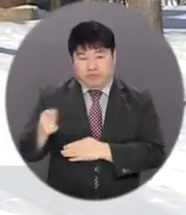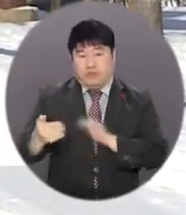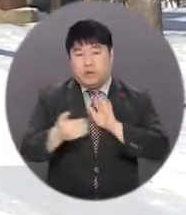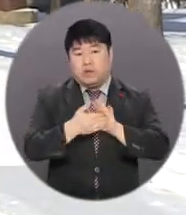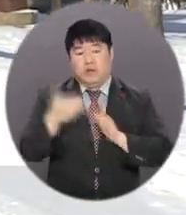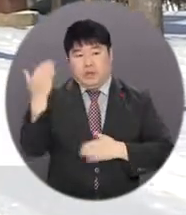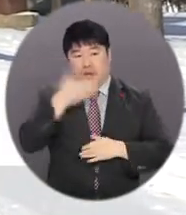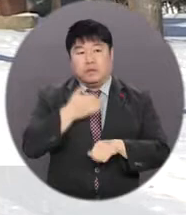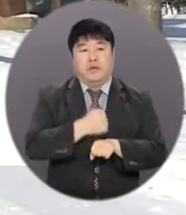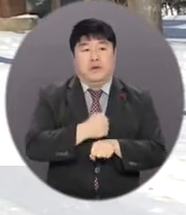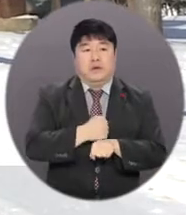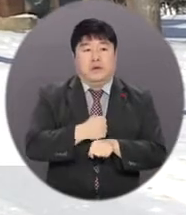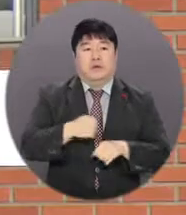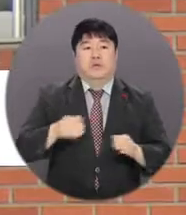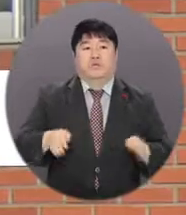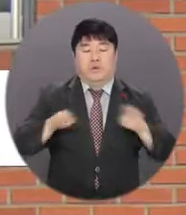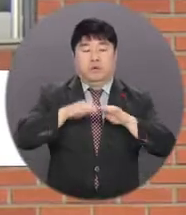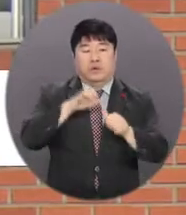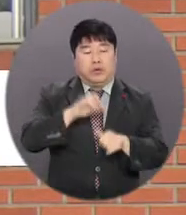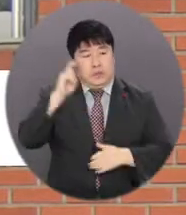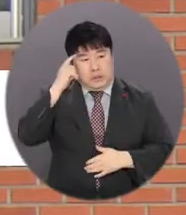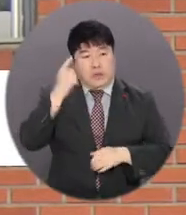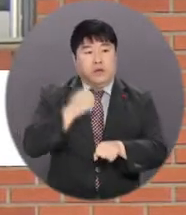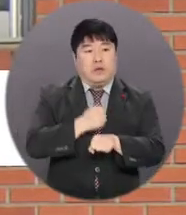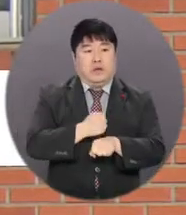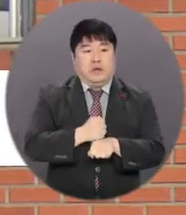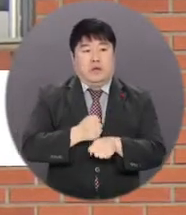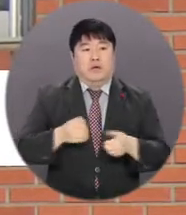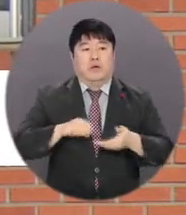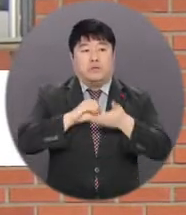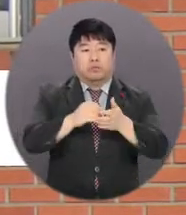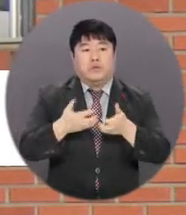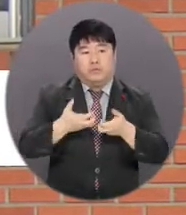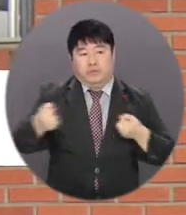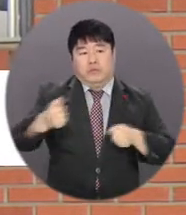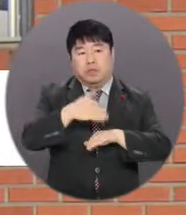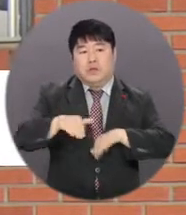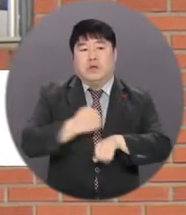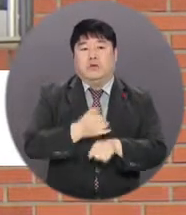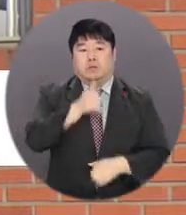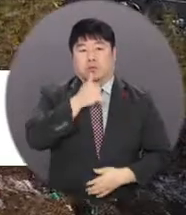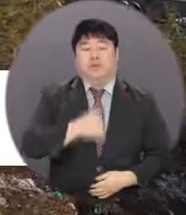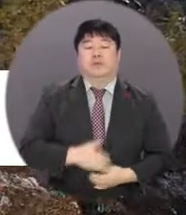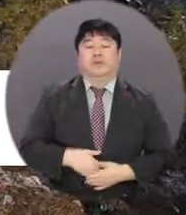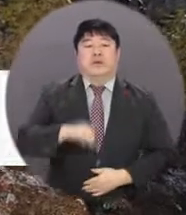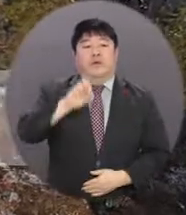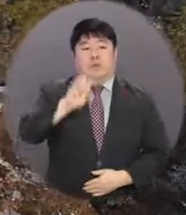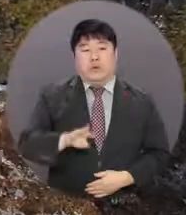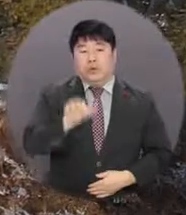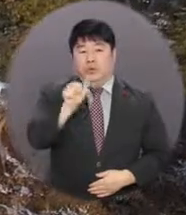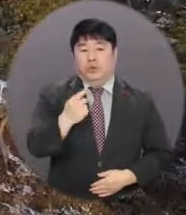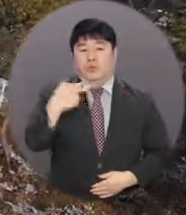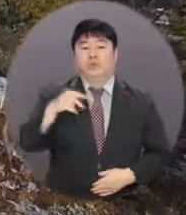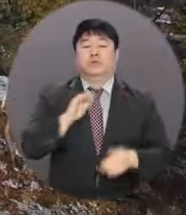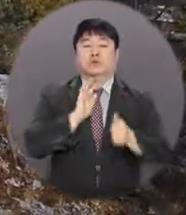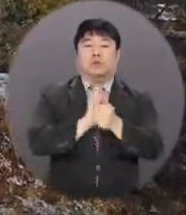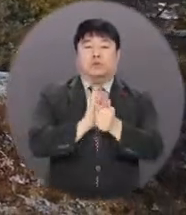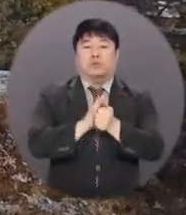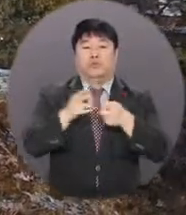경리라든지 좀 염두에 두고 입소자들을 좀 분리할 계획을 좀 하고 있어요. 광주는